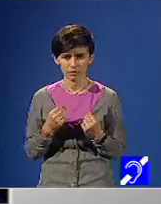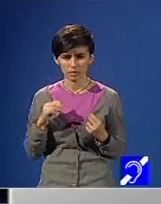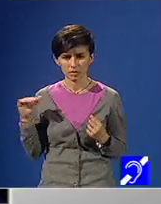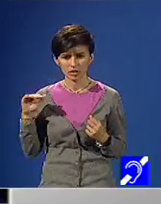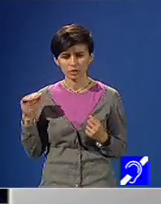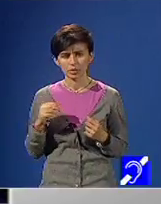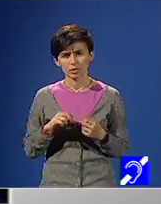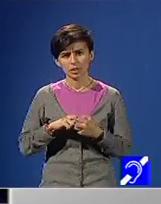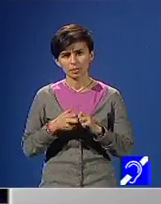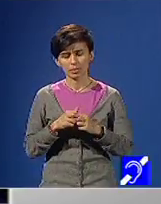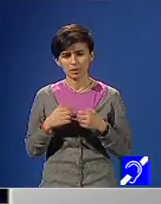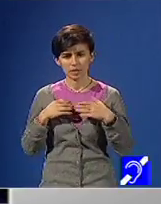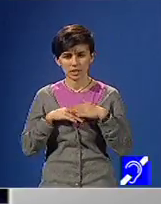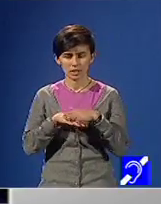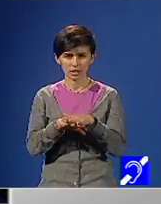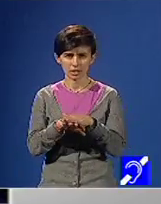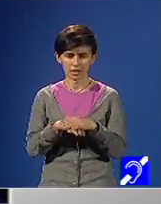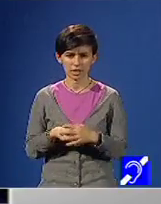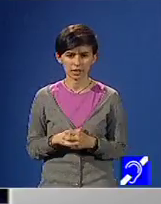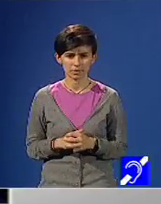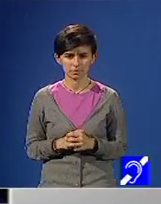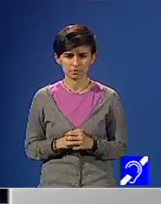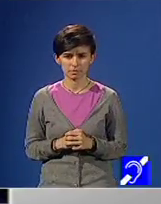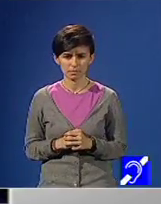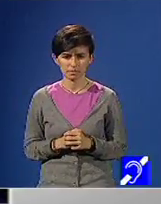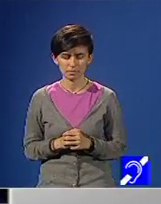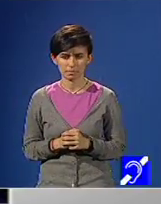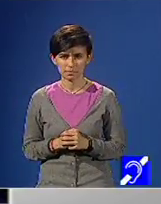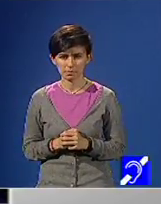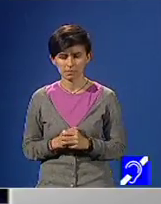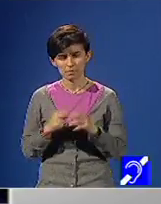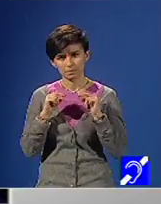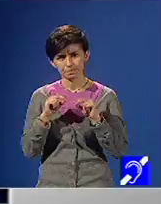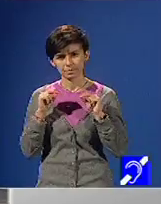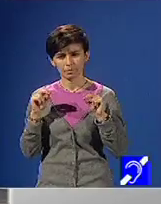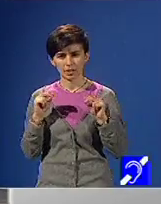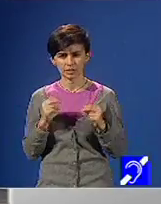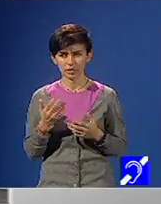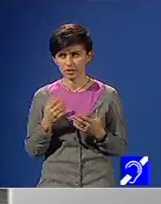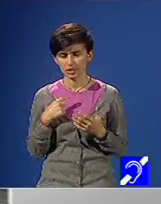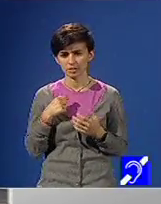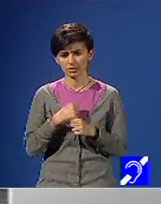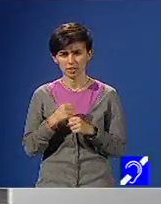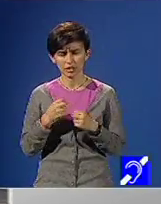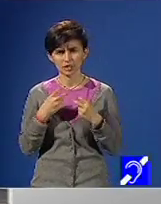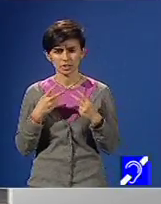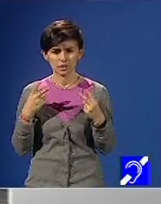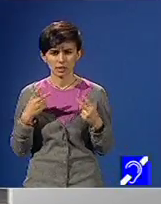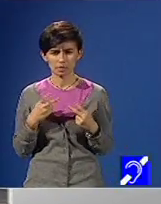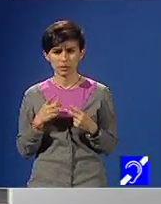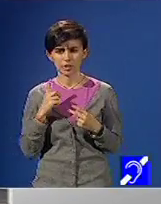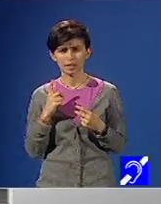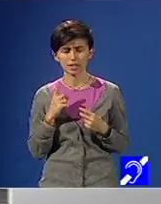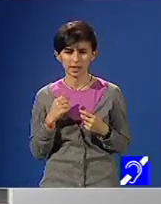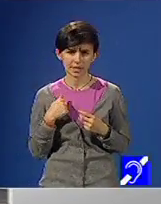de integrare senzorială. Și, bineînțeles, educația, care este foarte importantă. Însă,